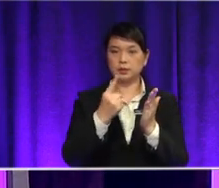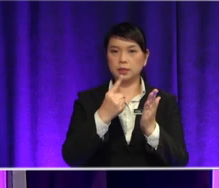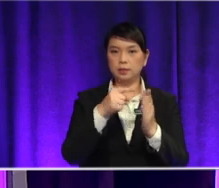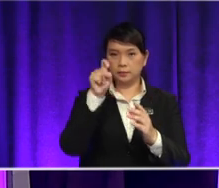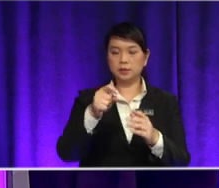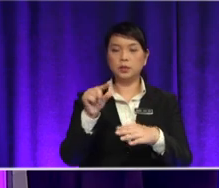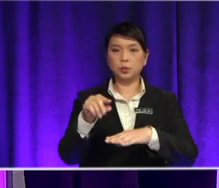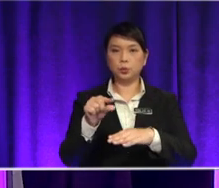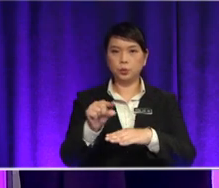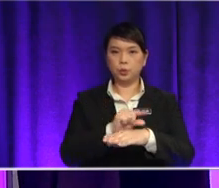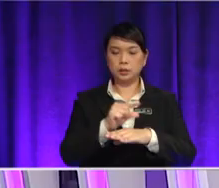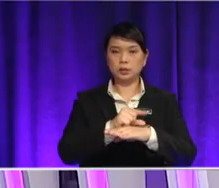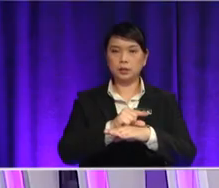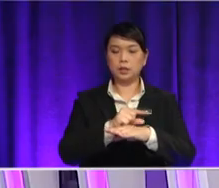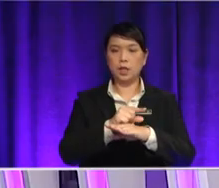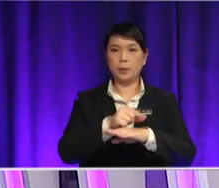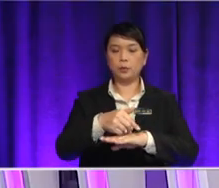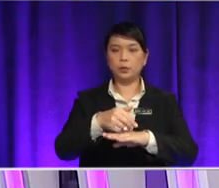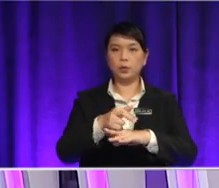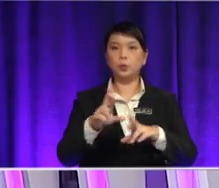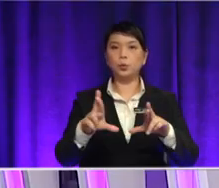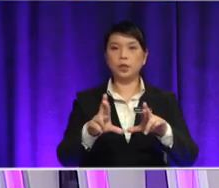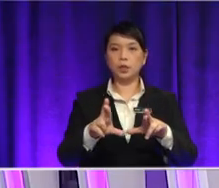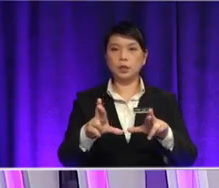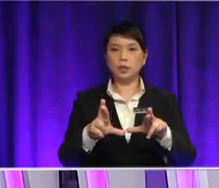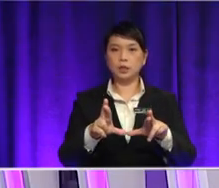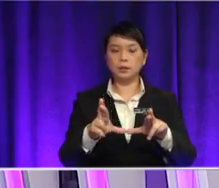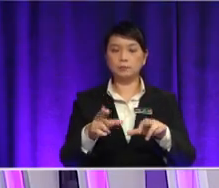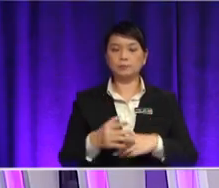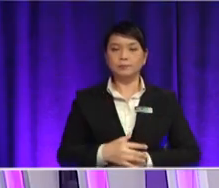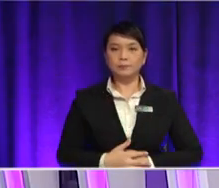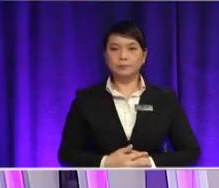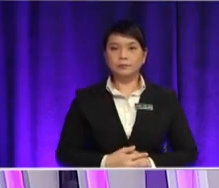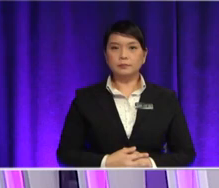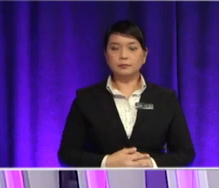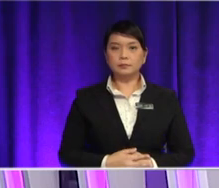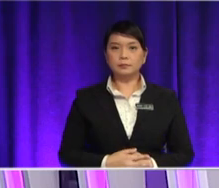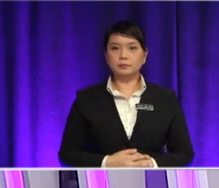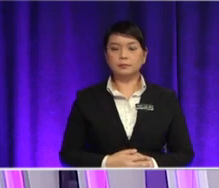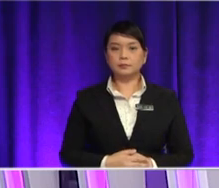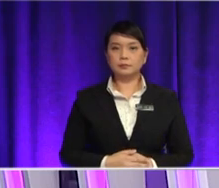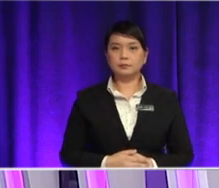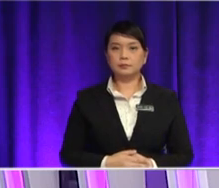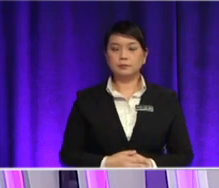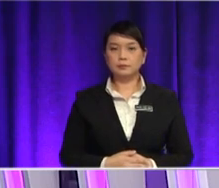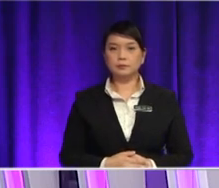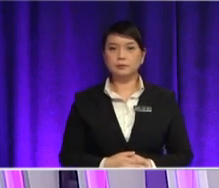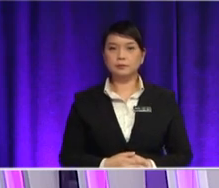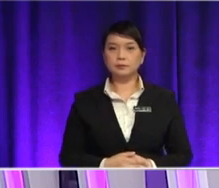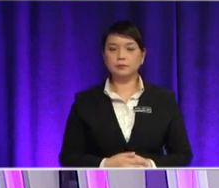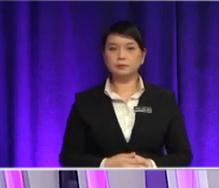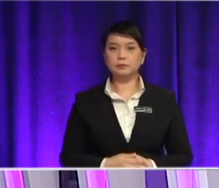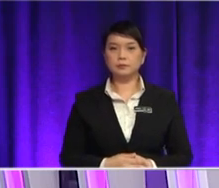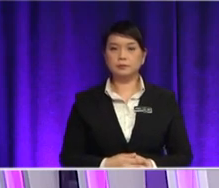melukis. Mungkin ada pembaris dekat tempat Nisa, kan? Nasib baik saya bawa. Mana tadi? Pembaris. Pembaris. Besar pembaris.